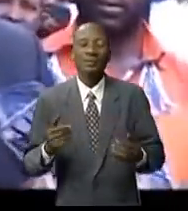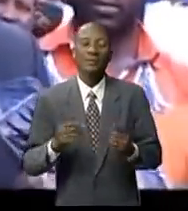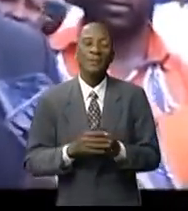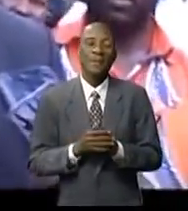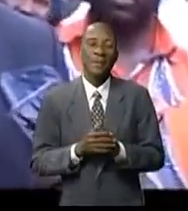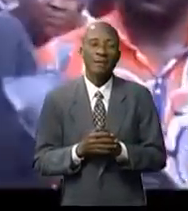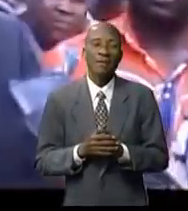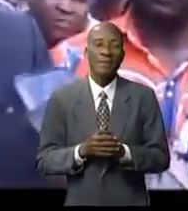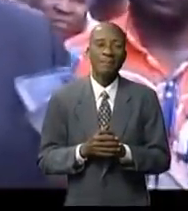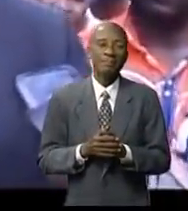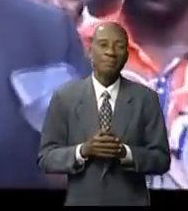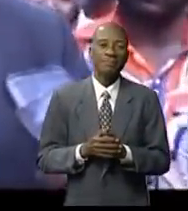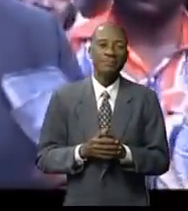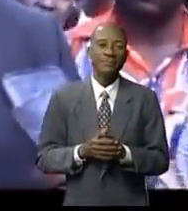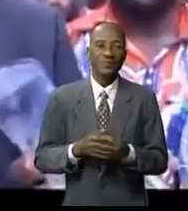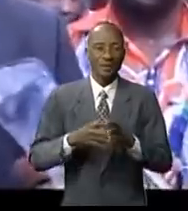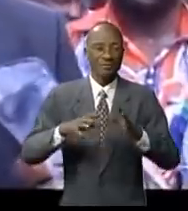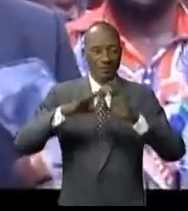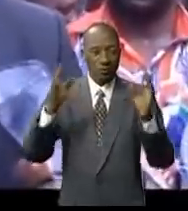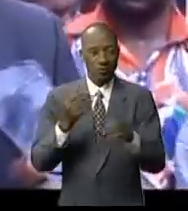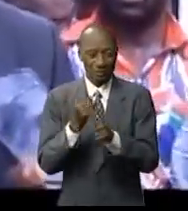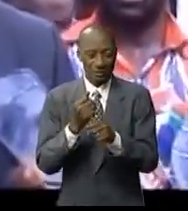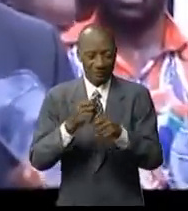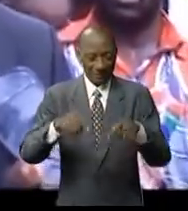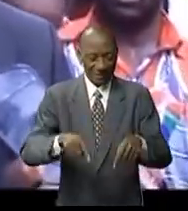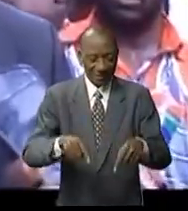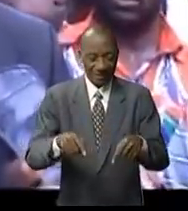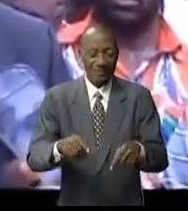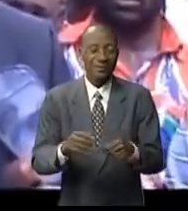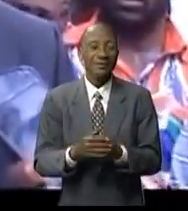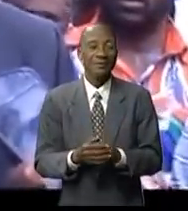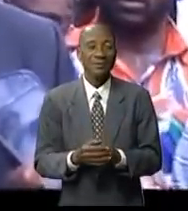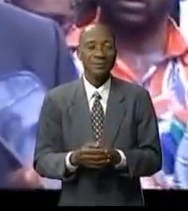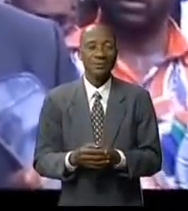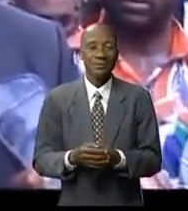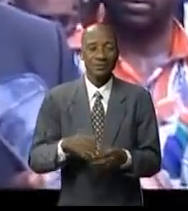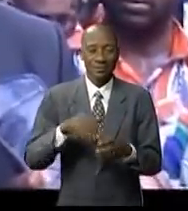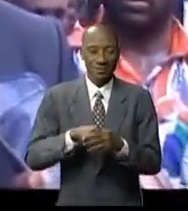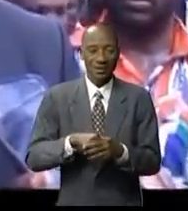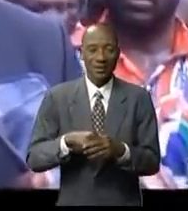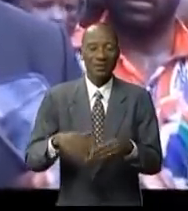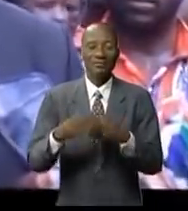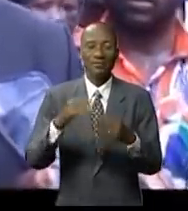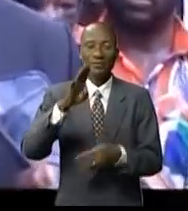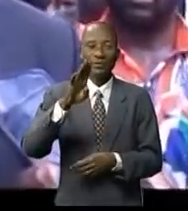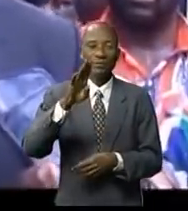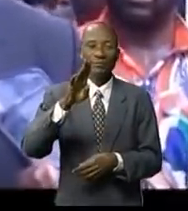ce qui s'est fait ici et de l'autre côté à Boujala, ça donne l'espoir